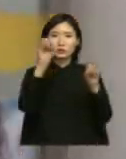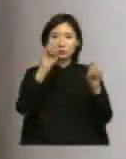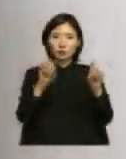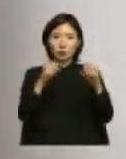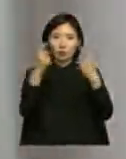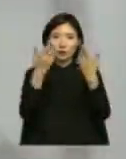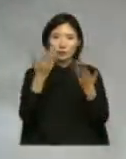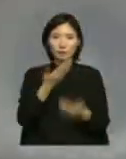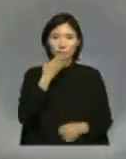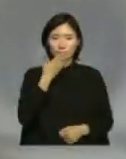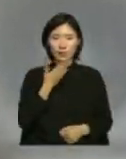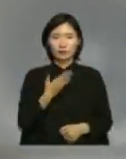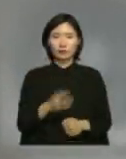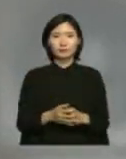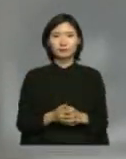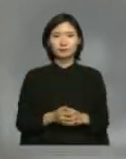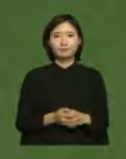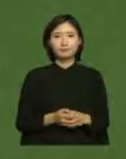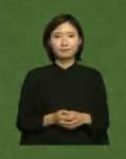있습니다.